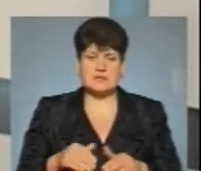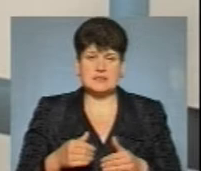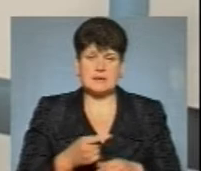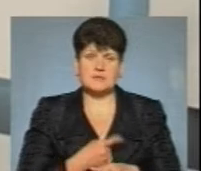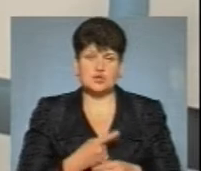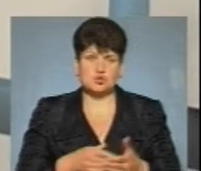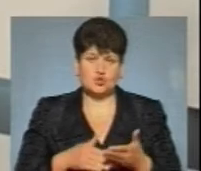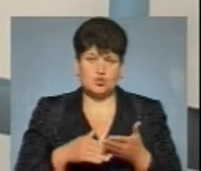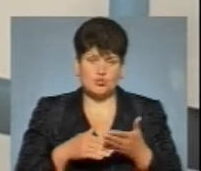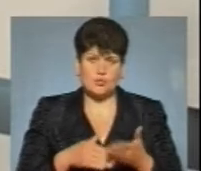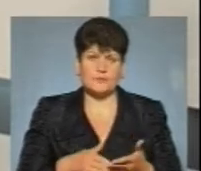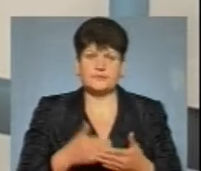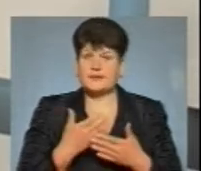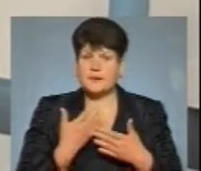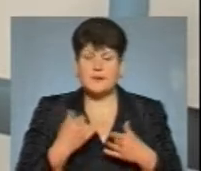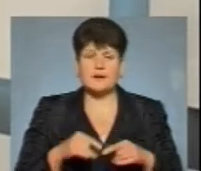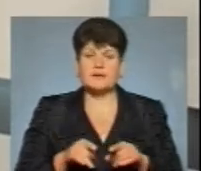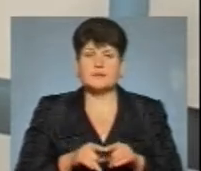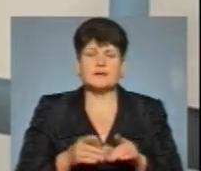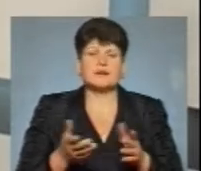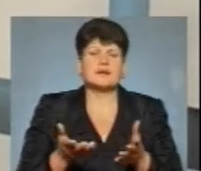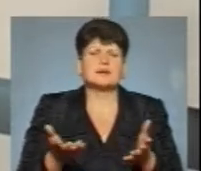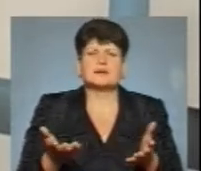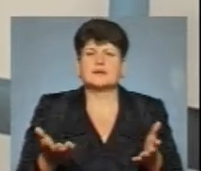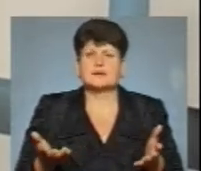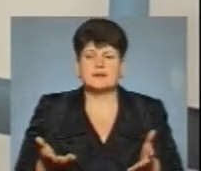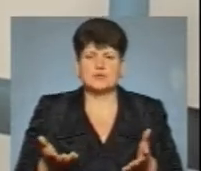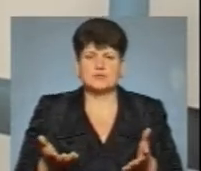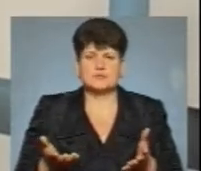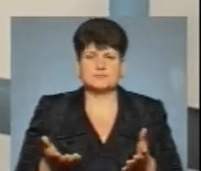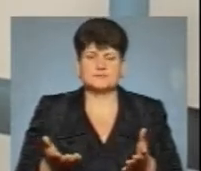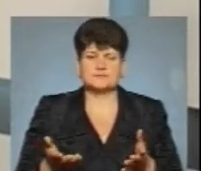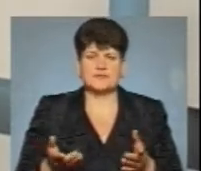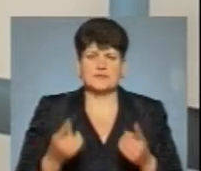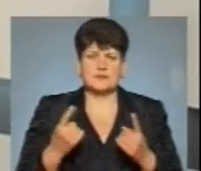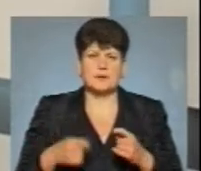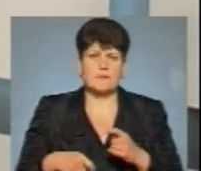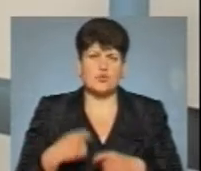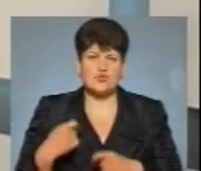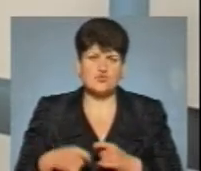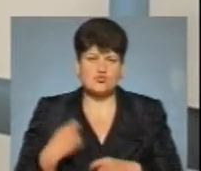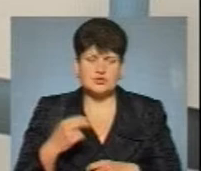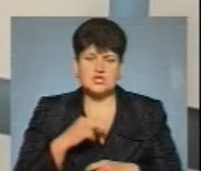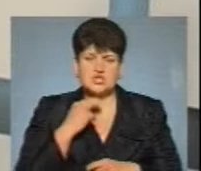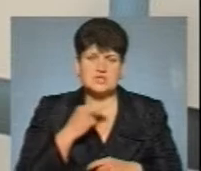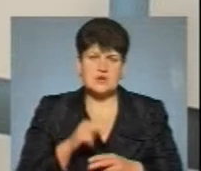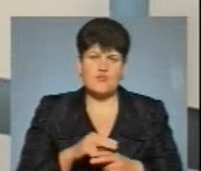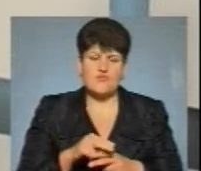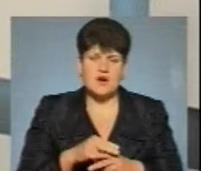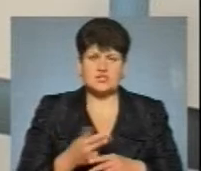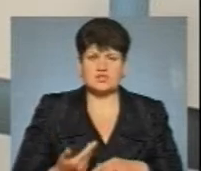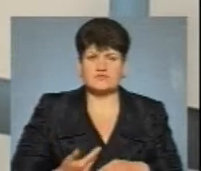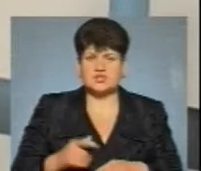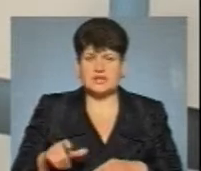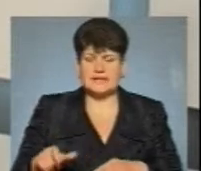допомоги, тобто немає таких якихось таких, ну, різких таких порушень чи зауважень зі сторони і жителів